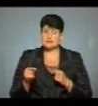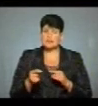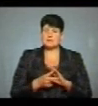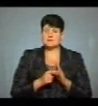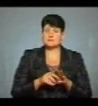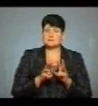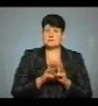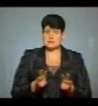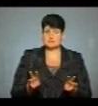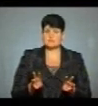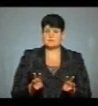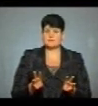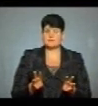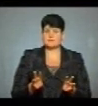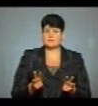може